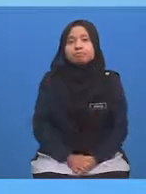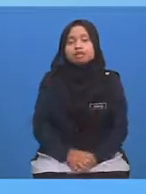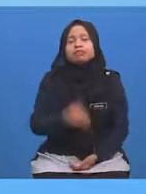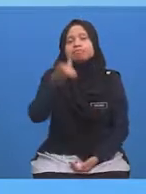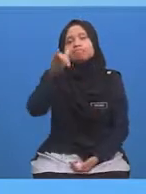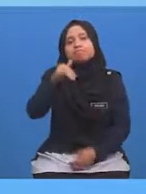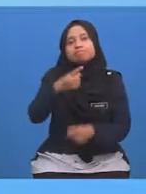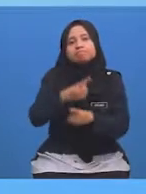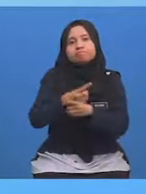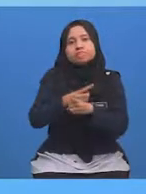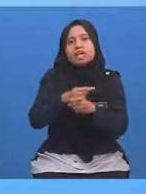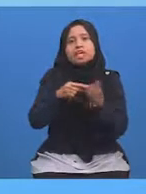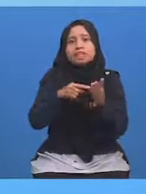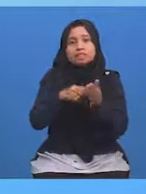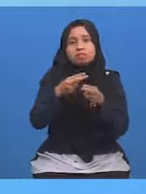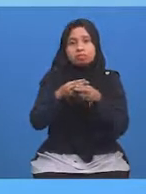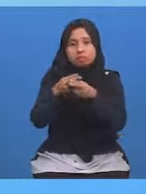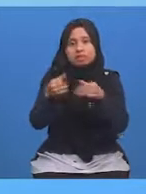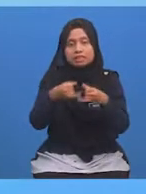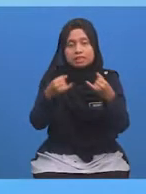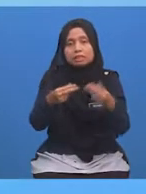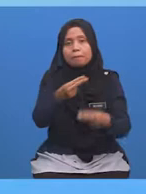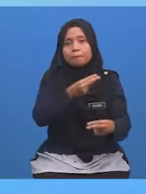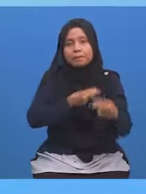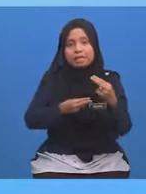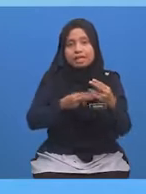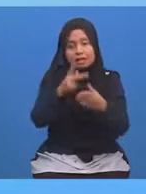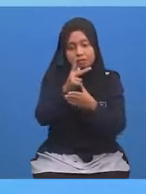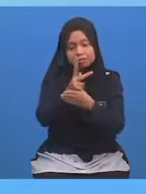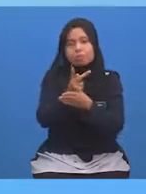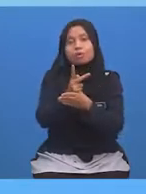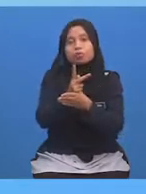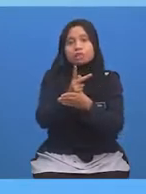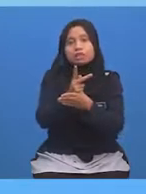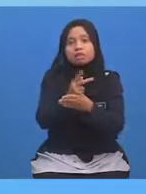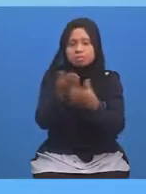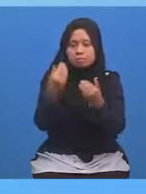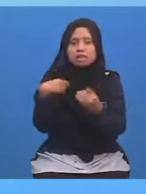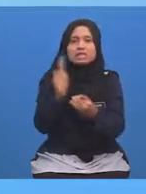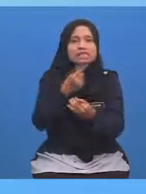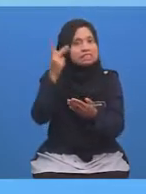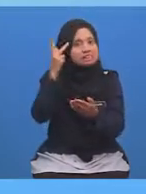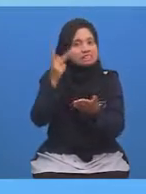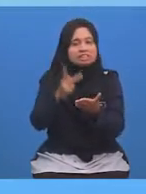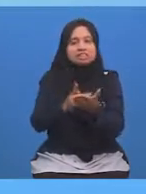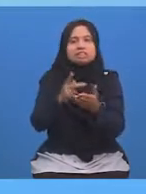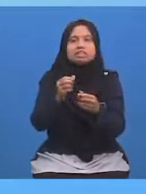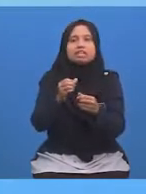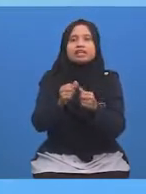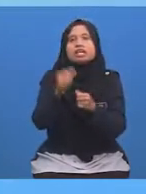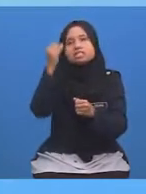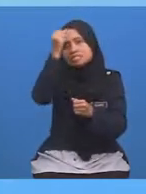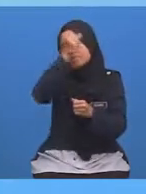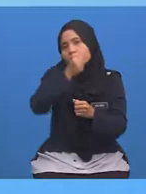Ya, betul. Ini pula ialah jenis perniagaan perkongsian. Mari kita berkenalan pula dengan